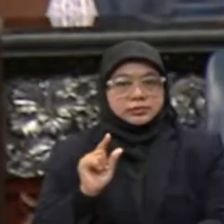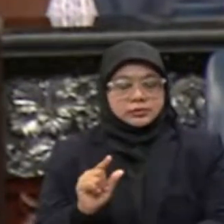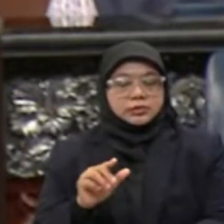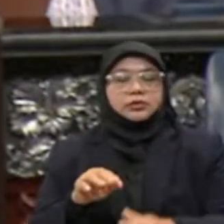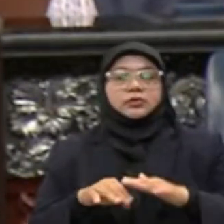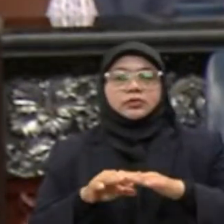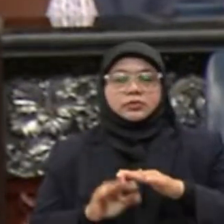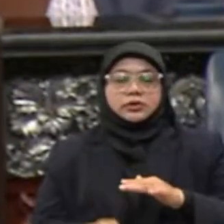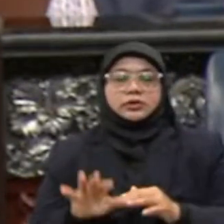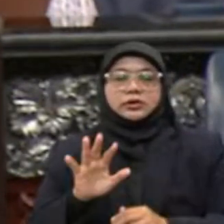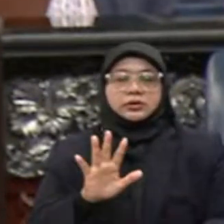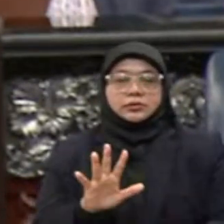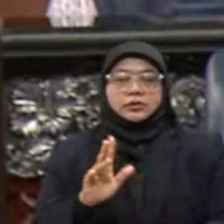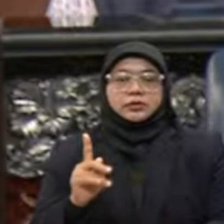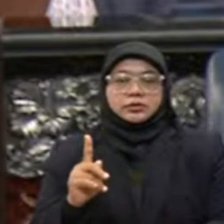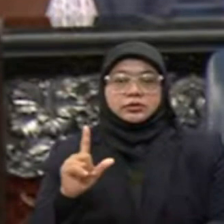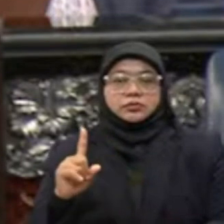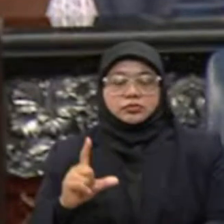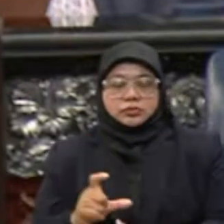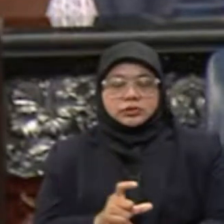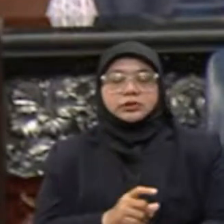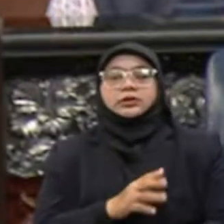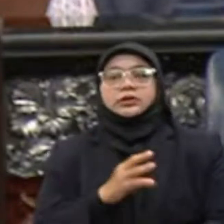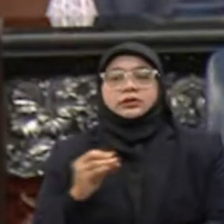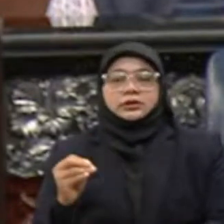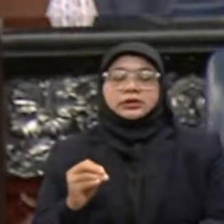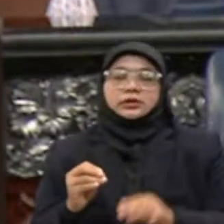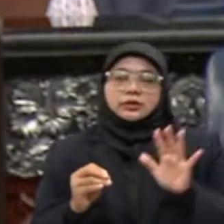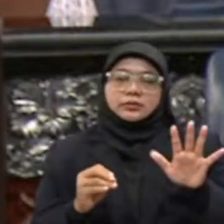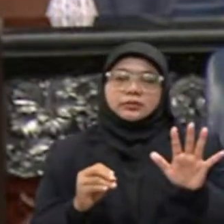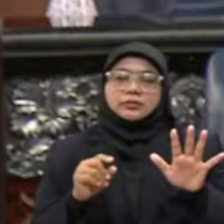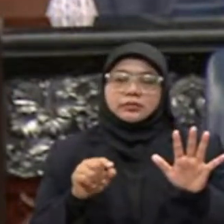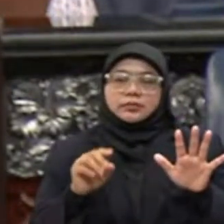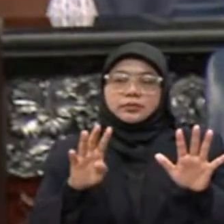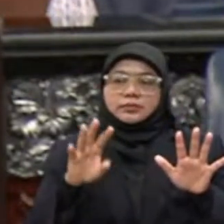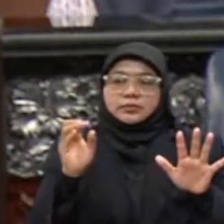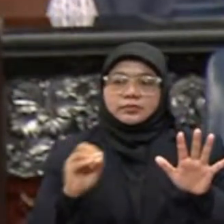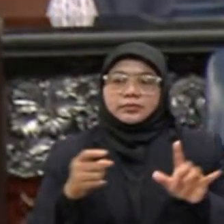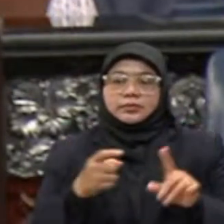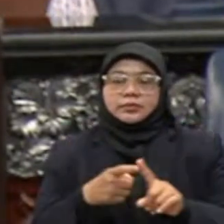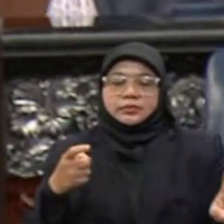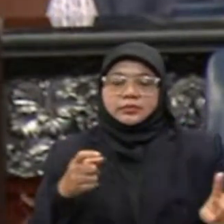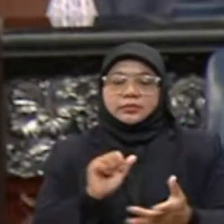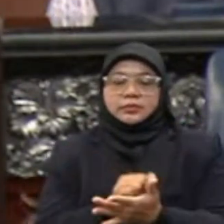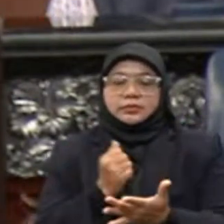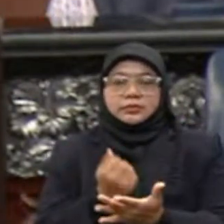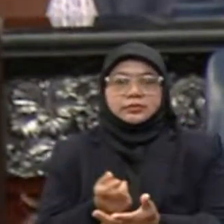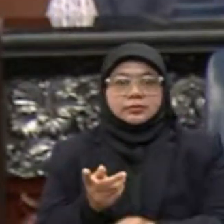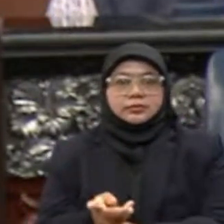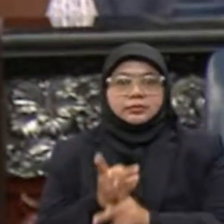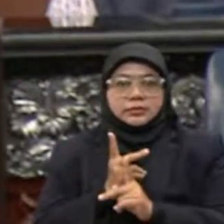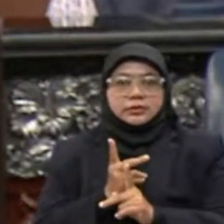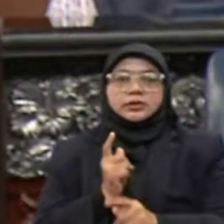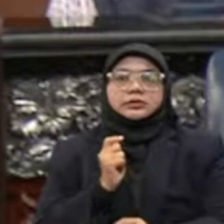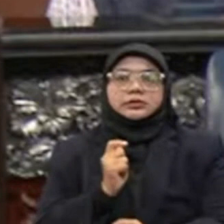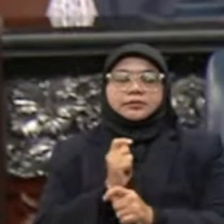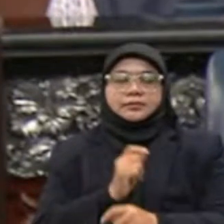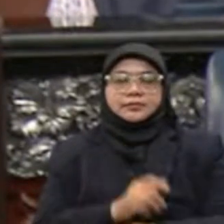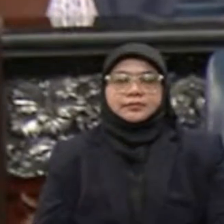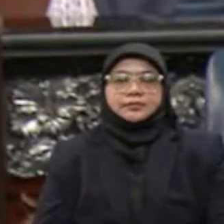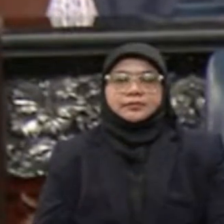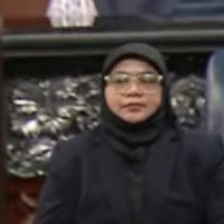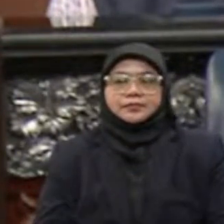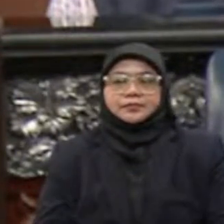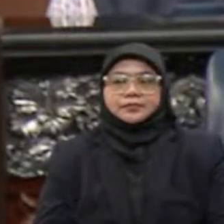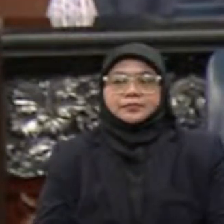dari 5.000 sebulan 54 kumpulan 800 daripada jumlah ikon pinjaman adalah pada kadar tetapi